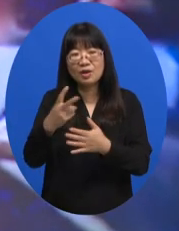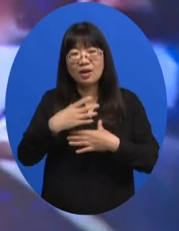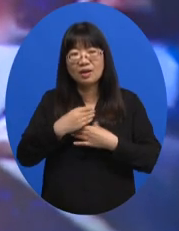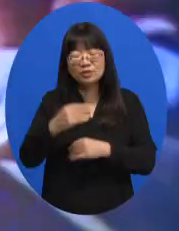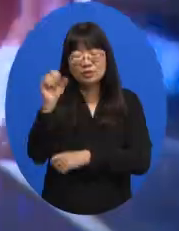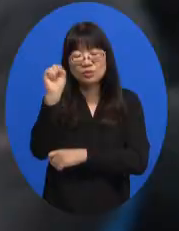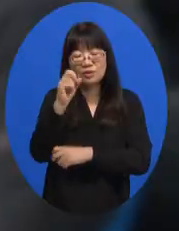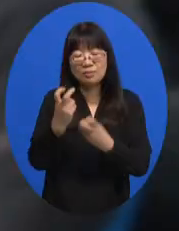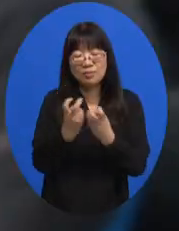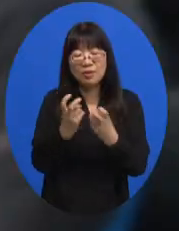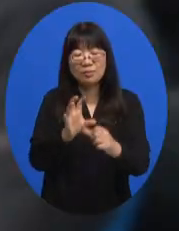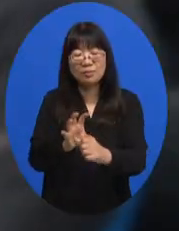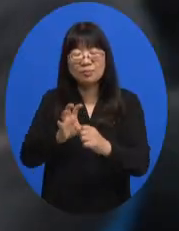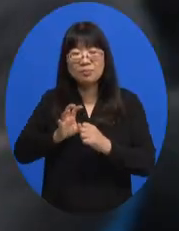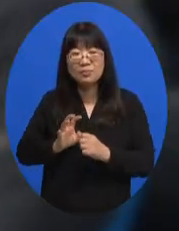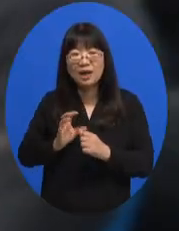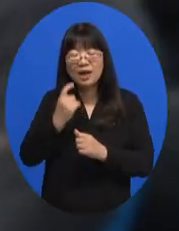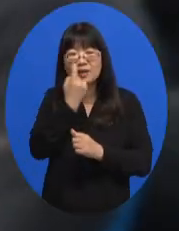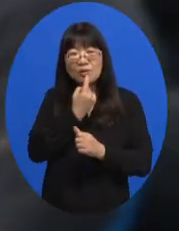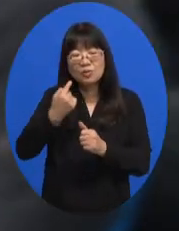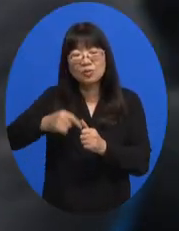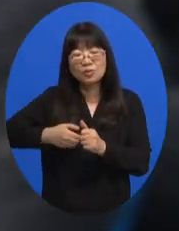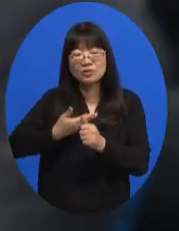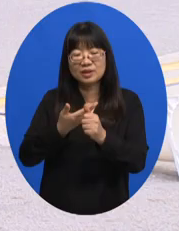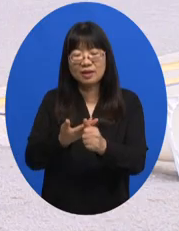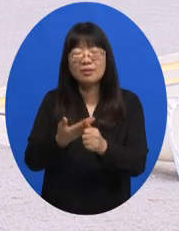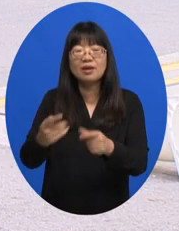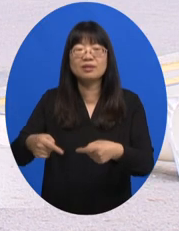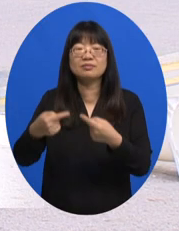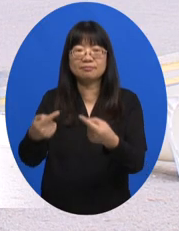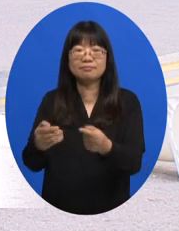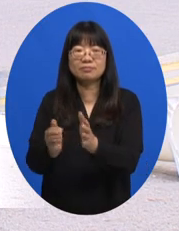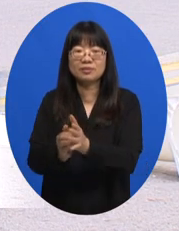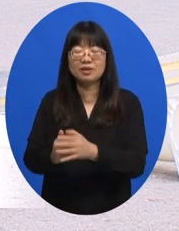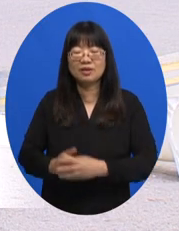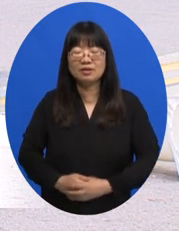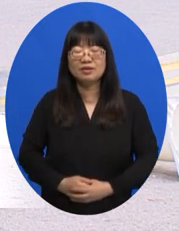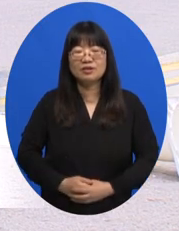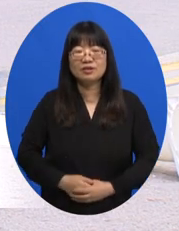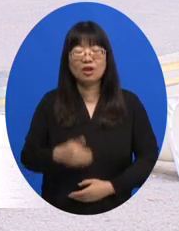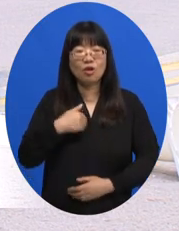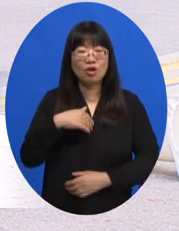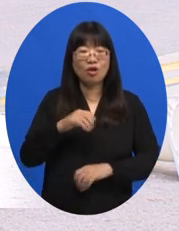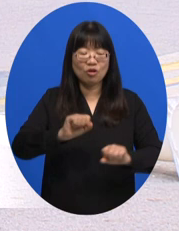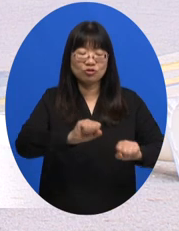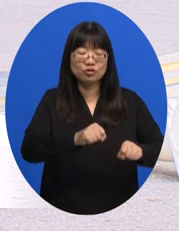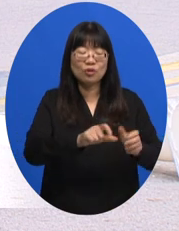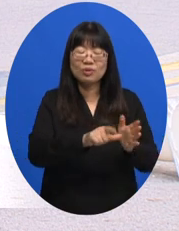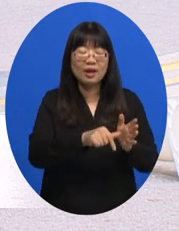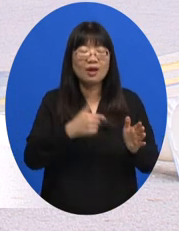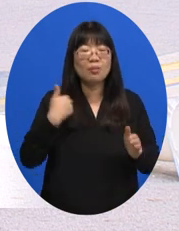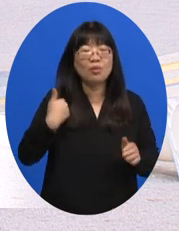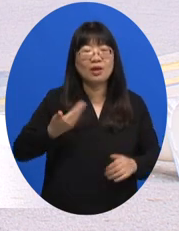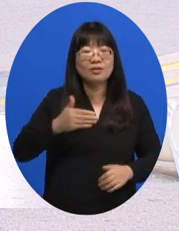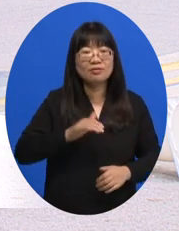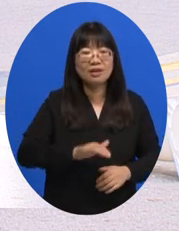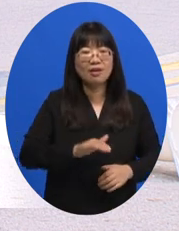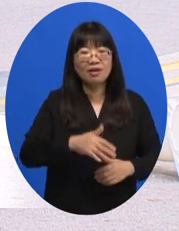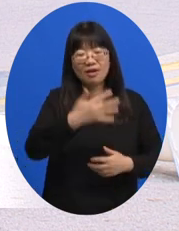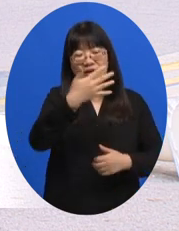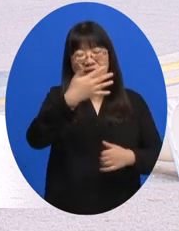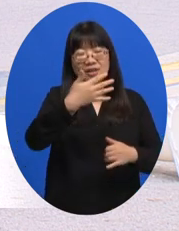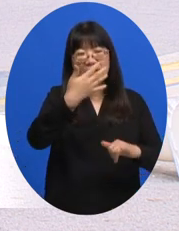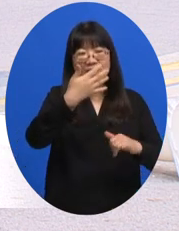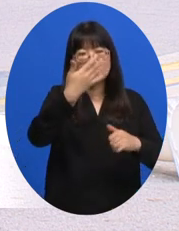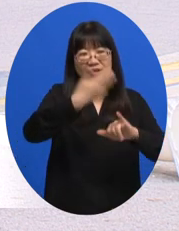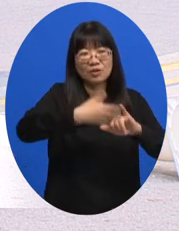안전운전법 등을 다루는 이론 교육에 참여했습니다. 저가 운전할 때는 잘 몰랐던 건데 그 영상 같은 거 보여주실